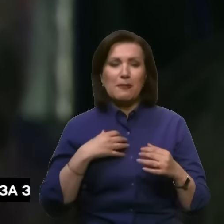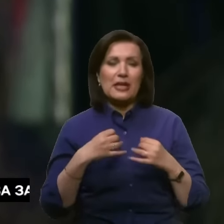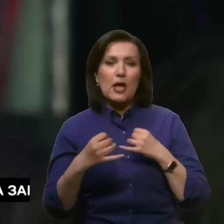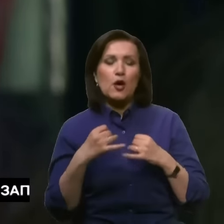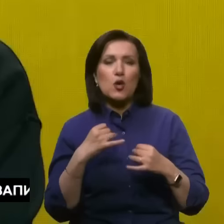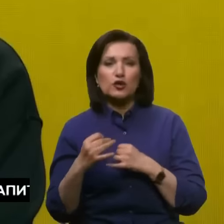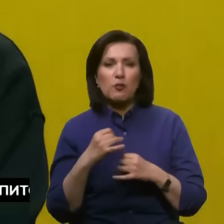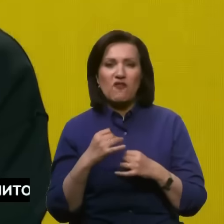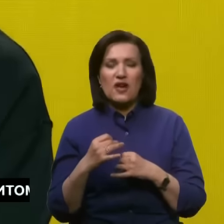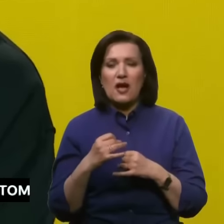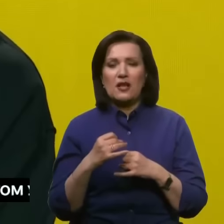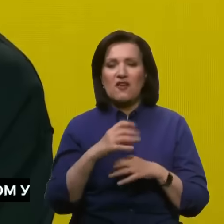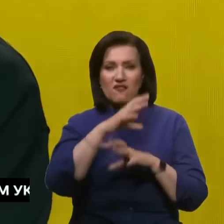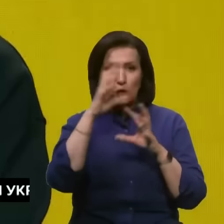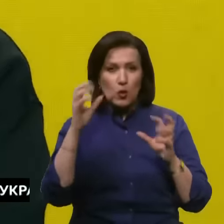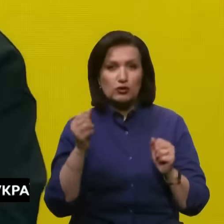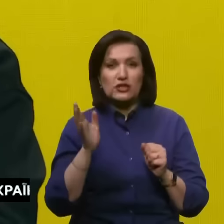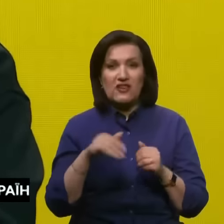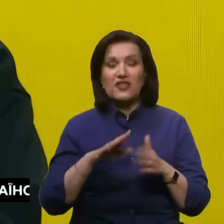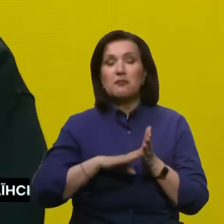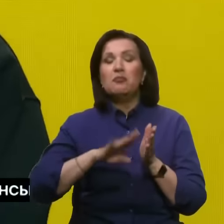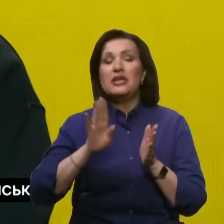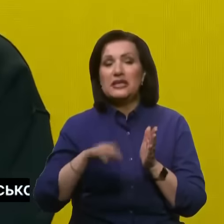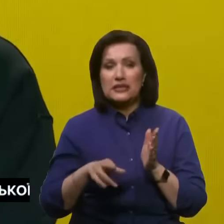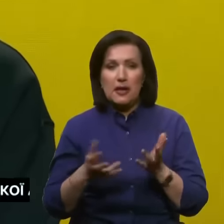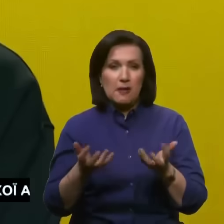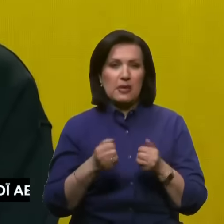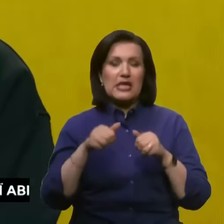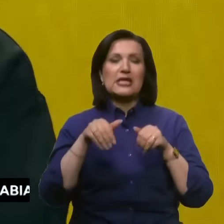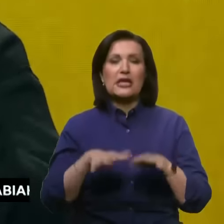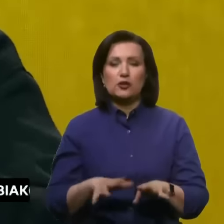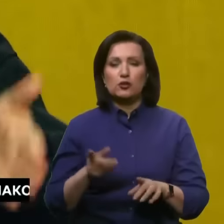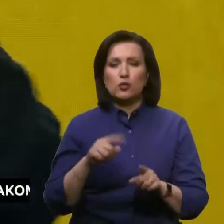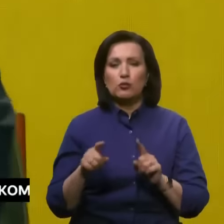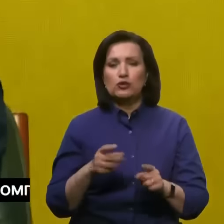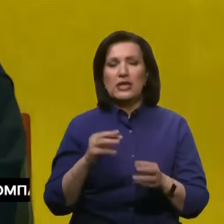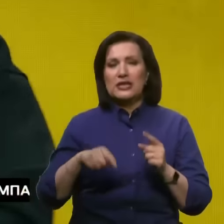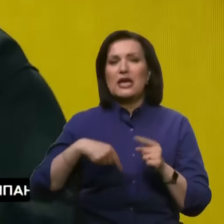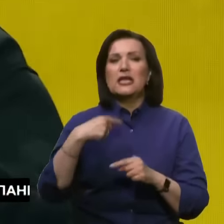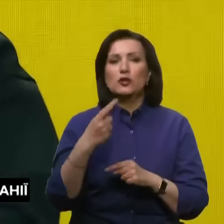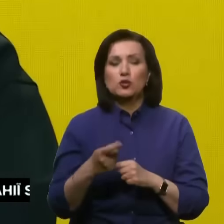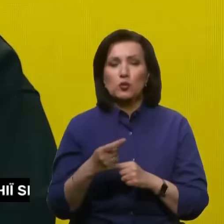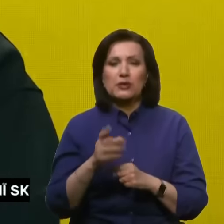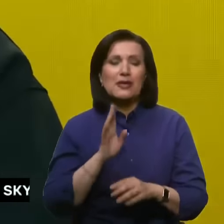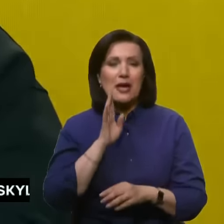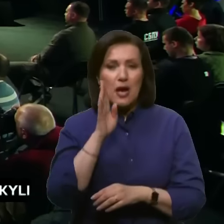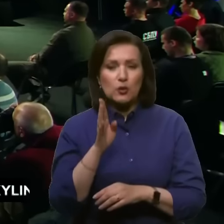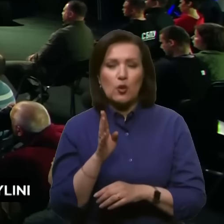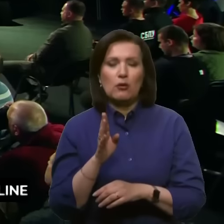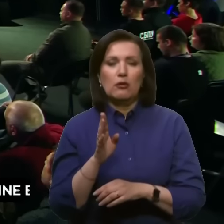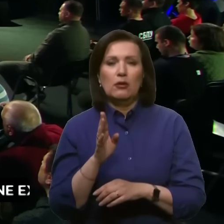розмовляли вночі, навіть після прийняття рішення, тому що на наступний ранок